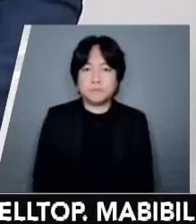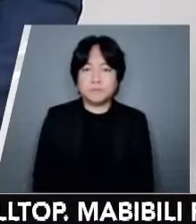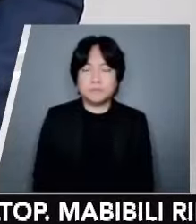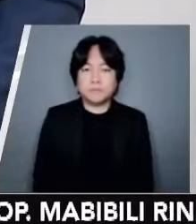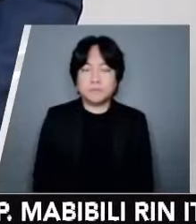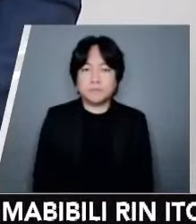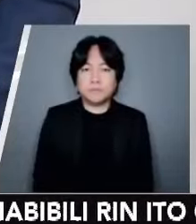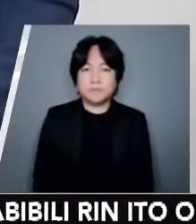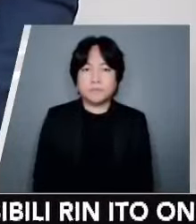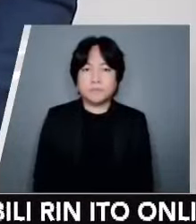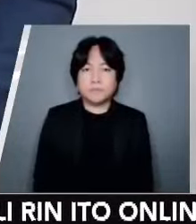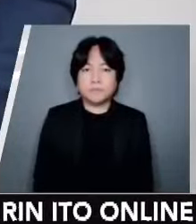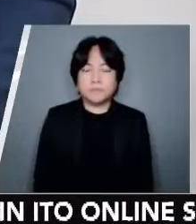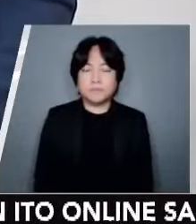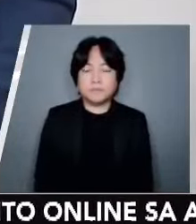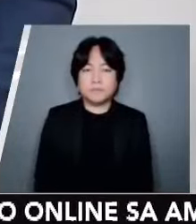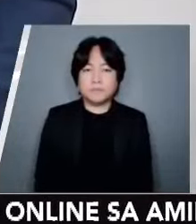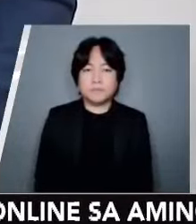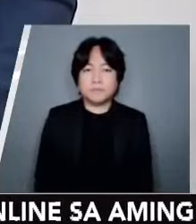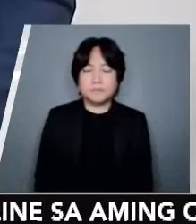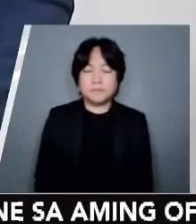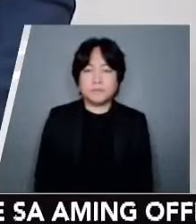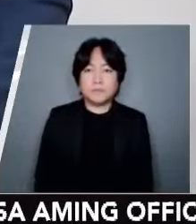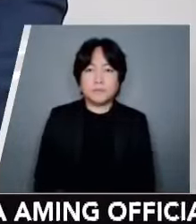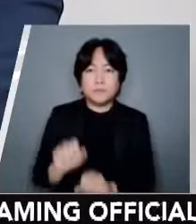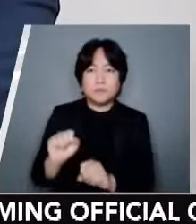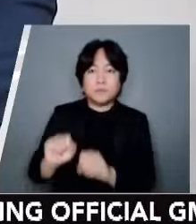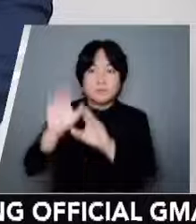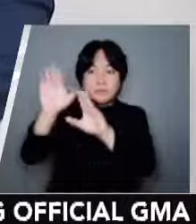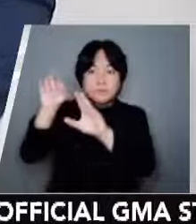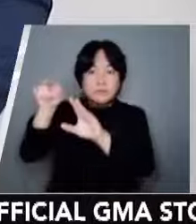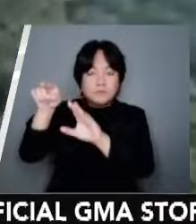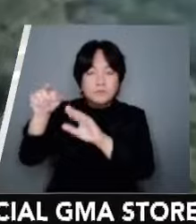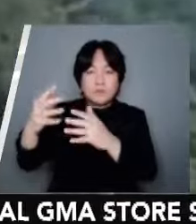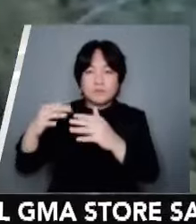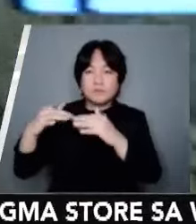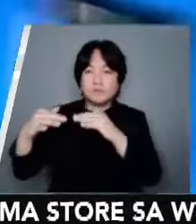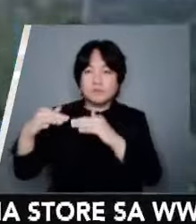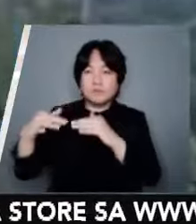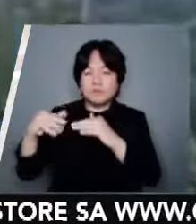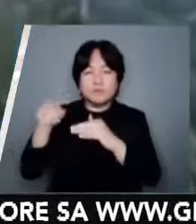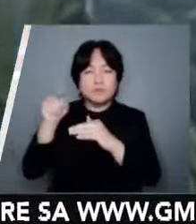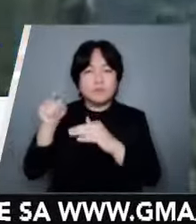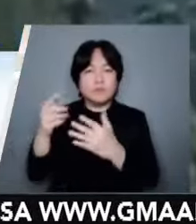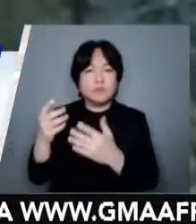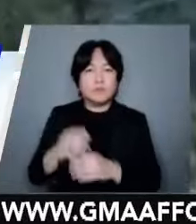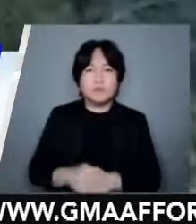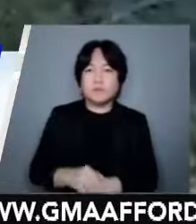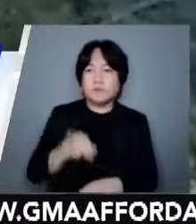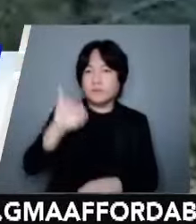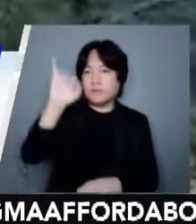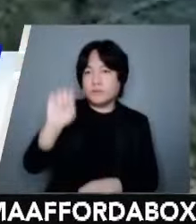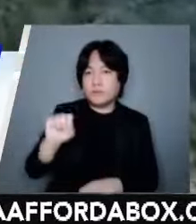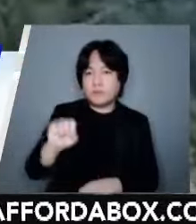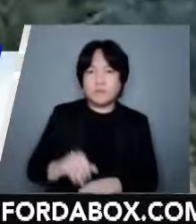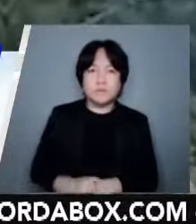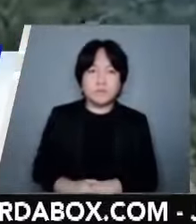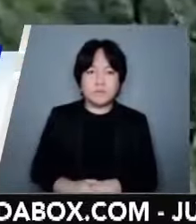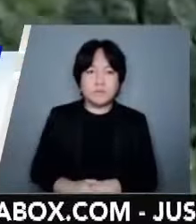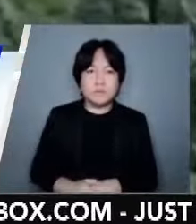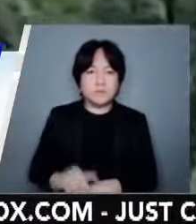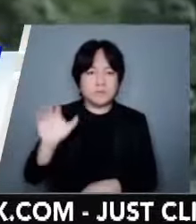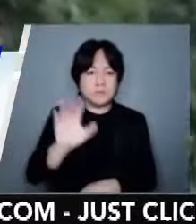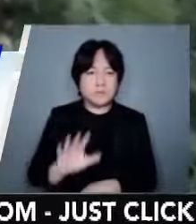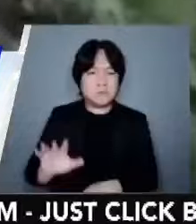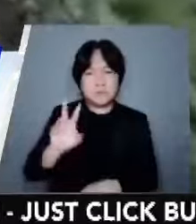Gumuho naman ang bahagi ng bundok sa National Road sa Cervantes, Ilocos Sur. Ayon sa mga otoridad, tinatayang 20 hanggang 30 metro